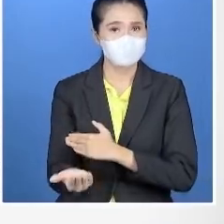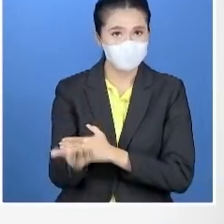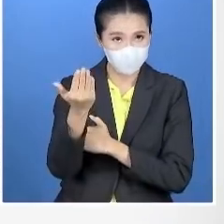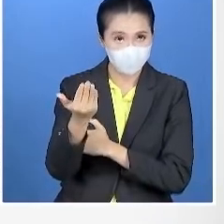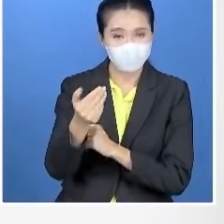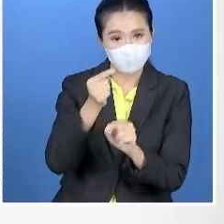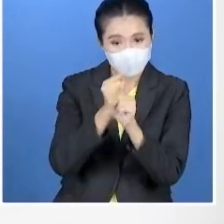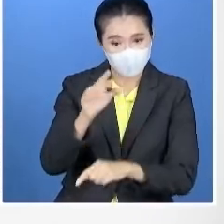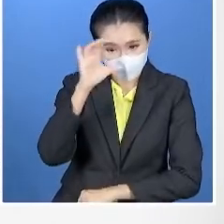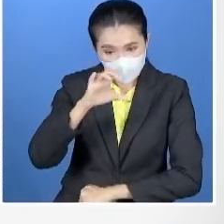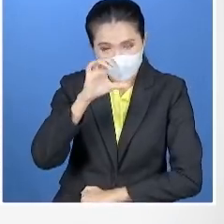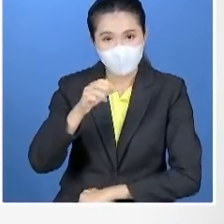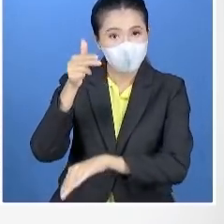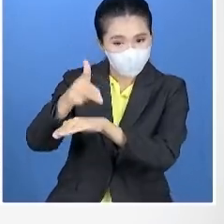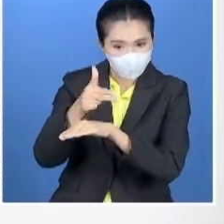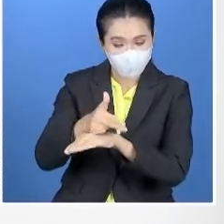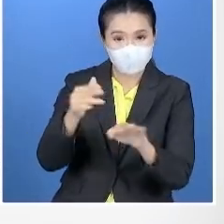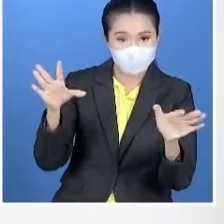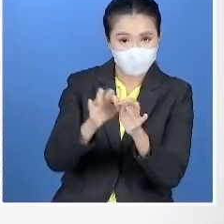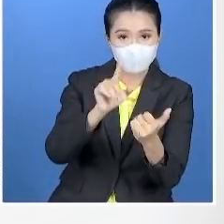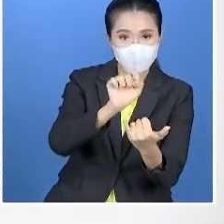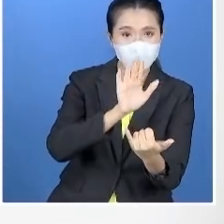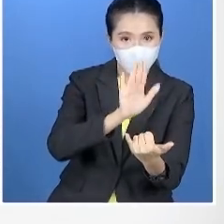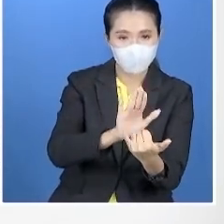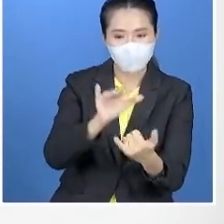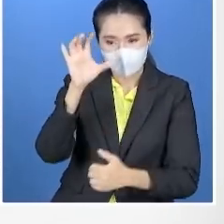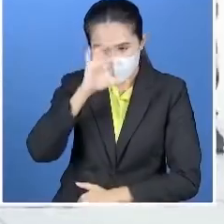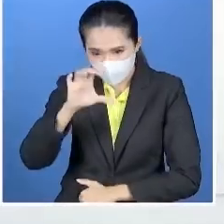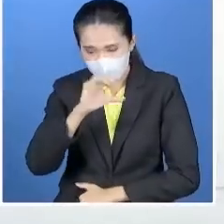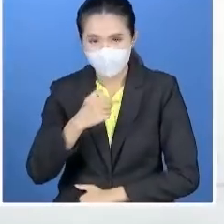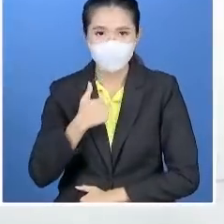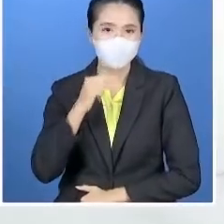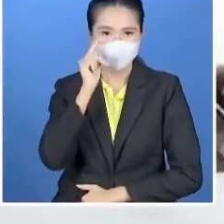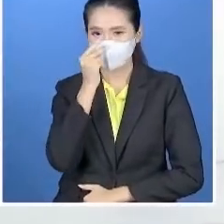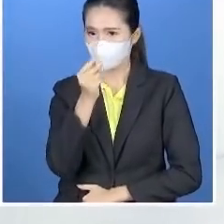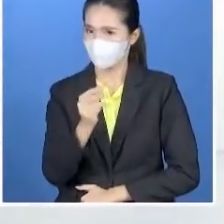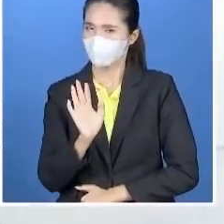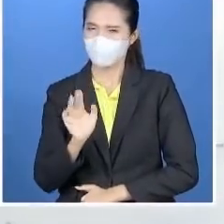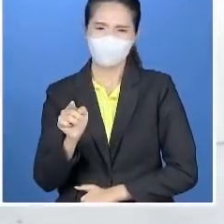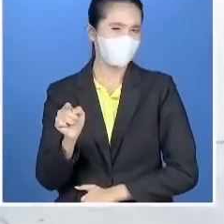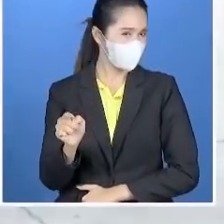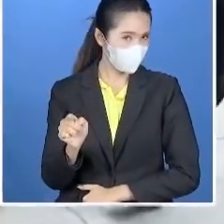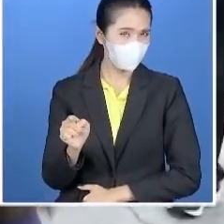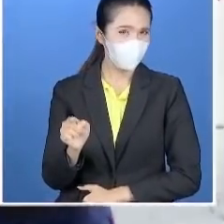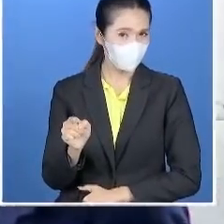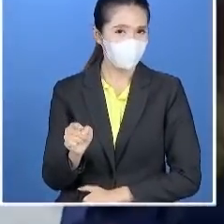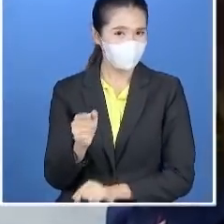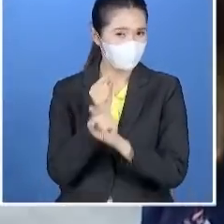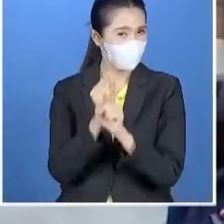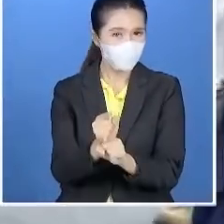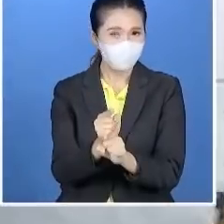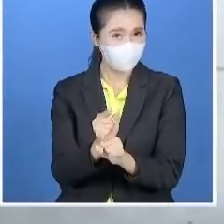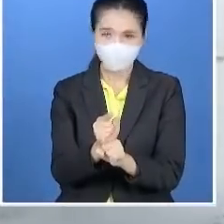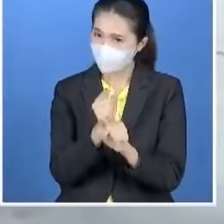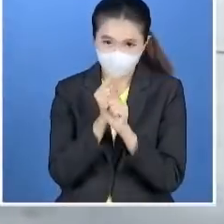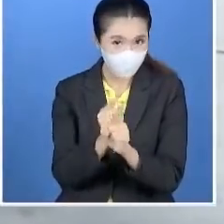เนี่ยตามหาวงจรปิดที่เกี่ยวข้องกับคดีการเสียชีวิตของแตงโมโอ้คนดูข่าวบอกคุณเต้คุณมงคลกิจกอดติดเรื่องนี้มาก